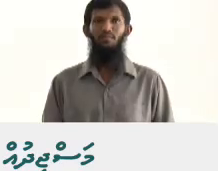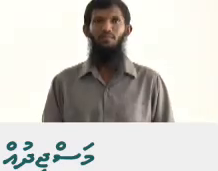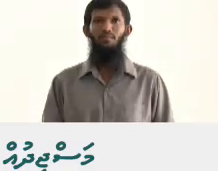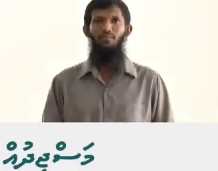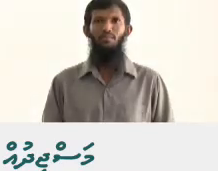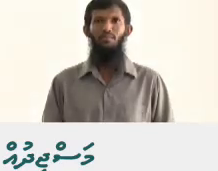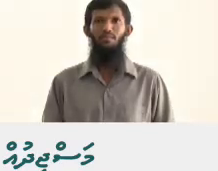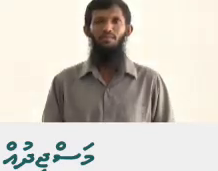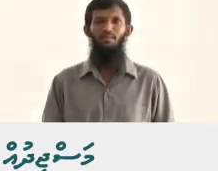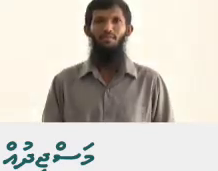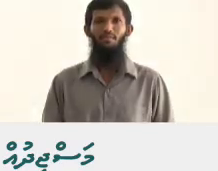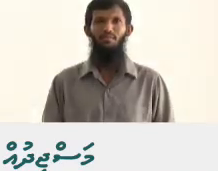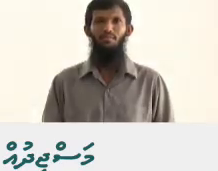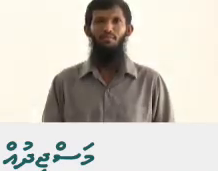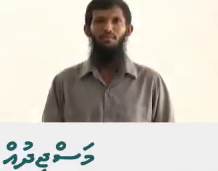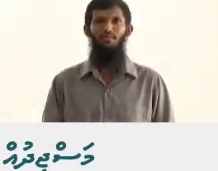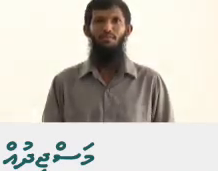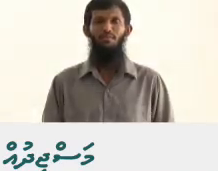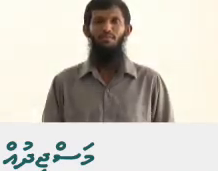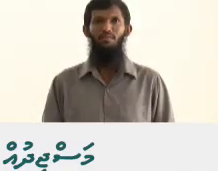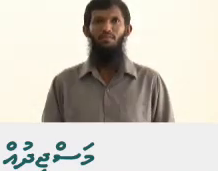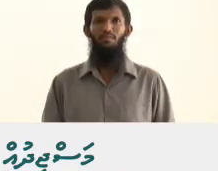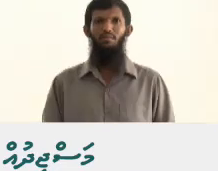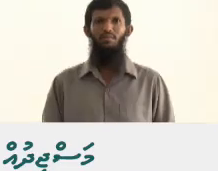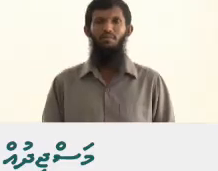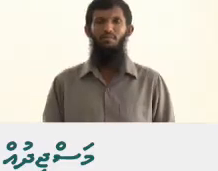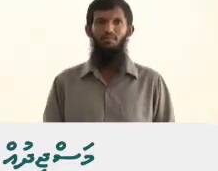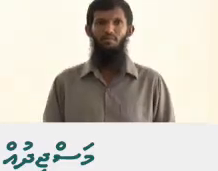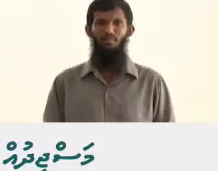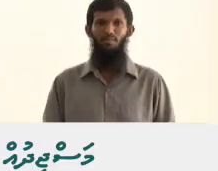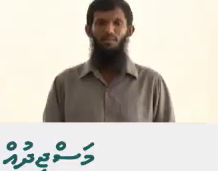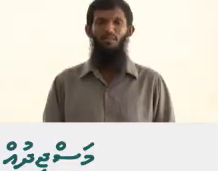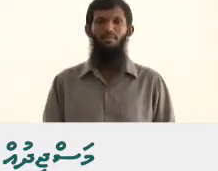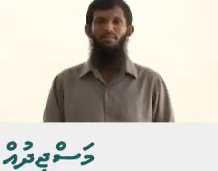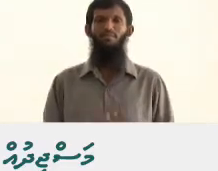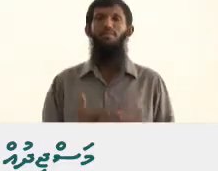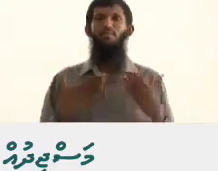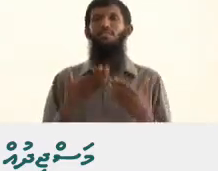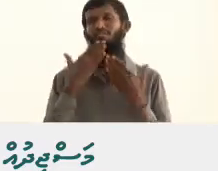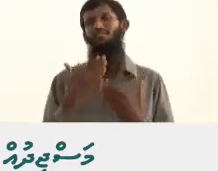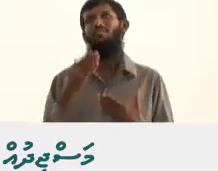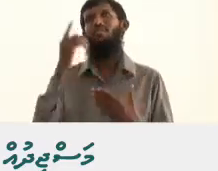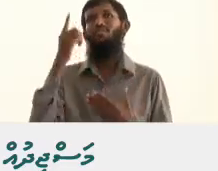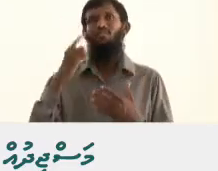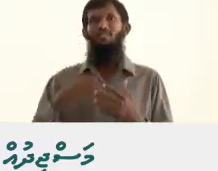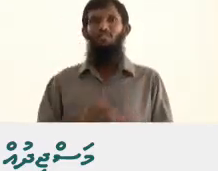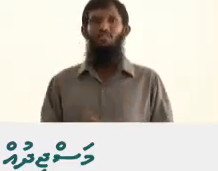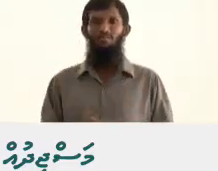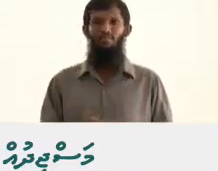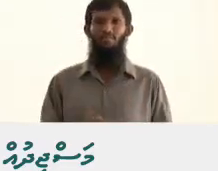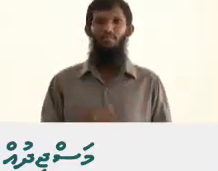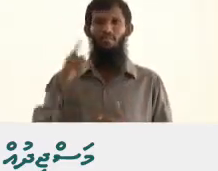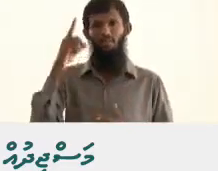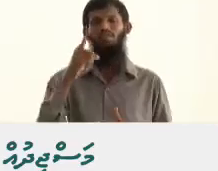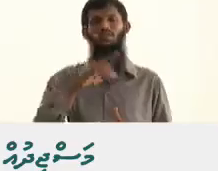ويتقه فأولئك هم الفائزون ما إن الله وحمده إكلانجي